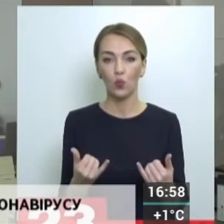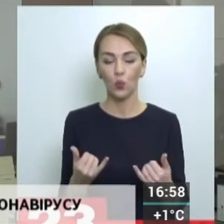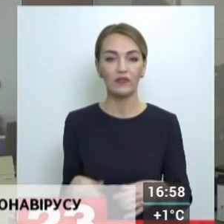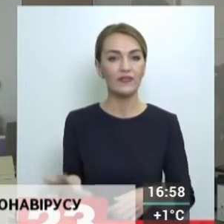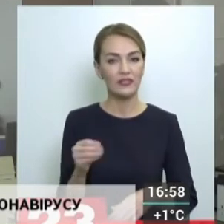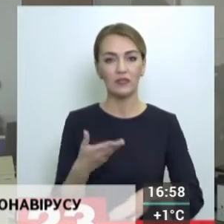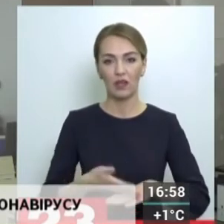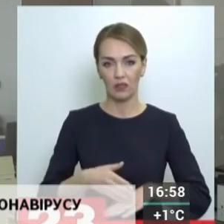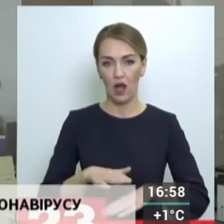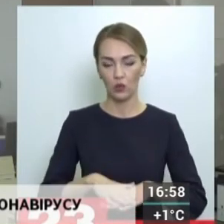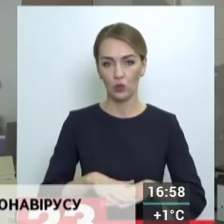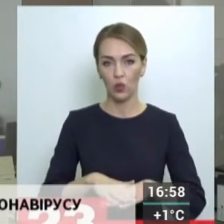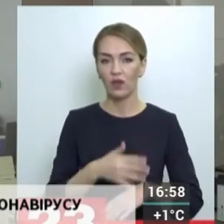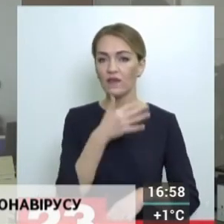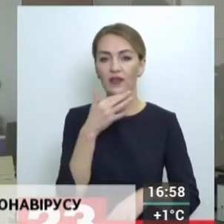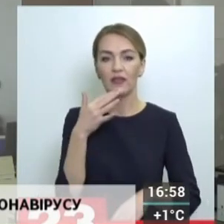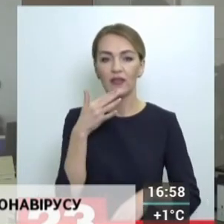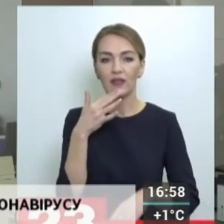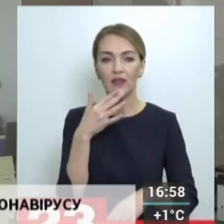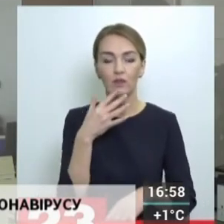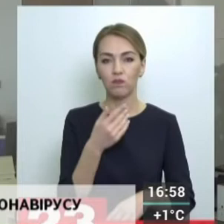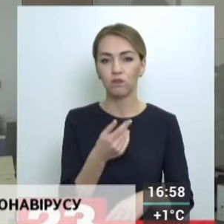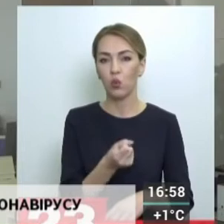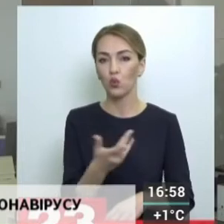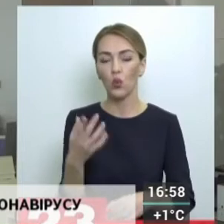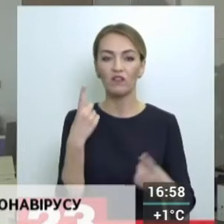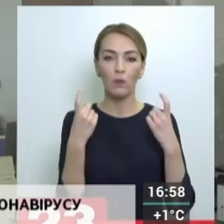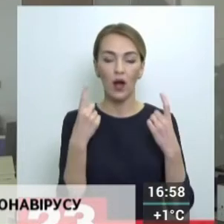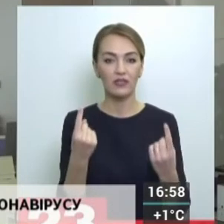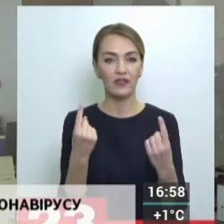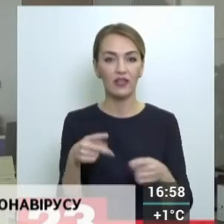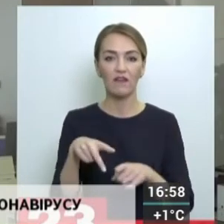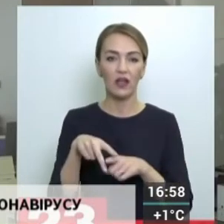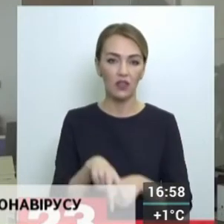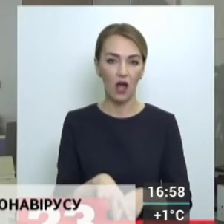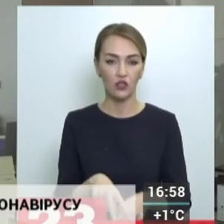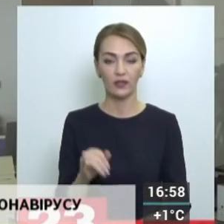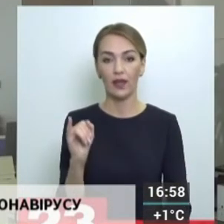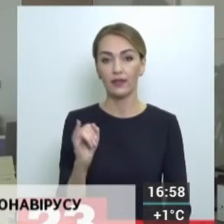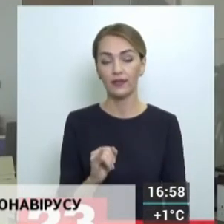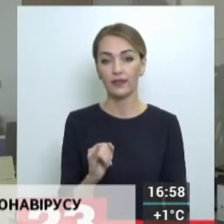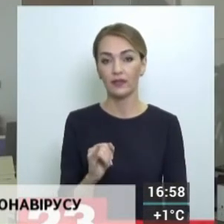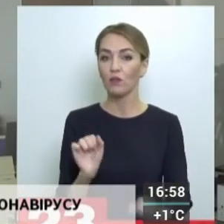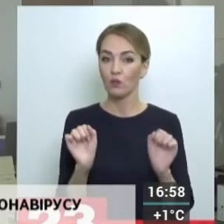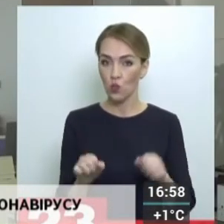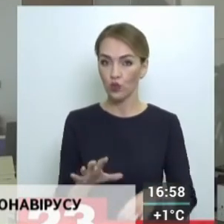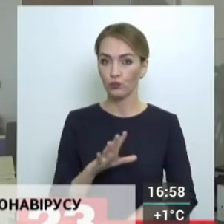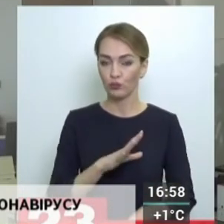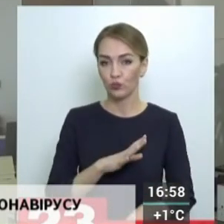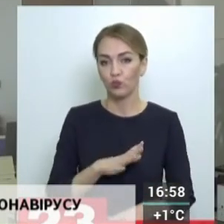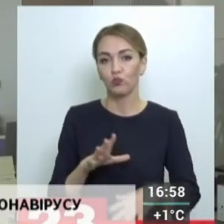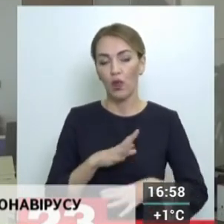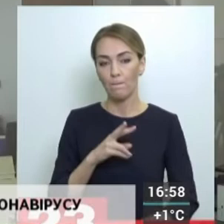складно. Великий поток інформації, велике навантаження. І може бути була